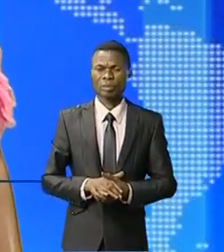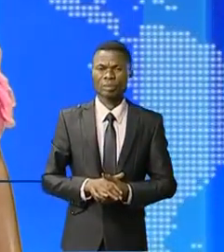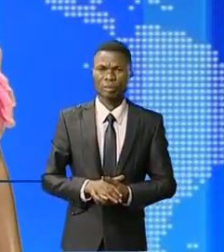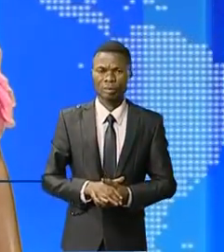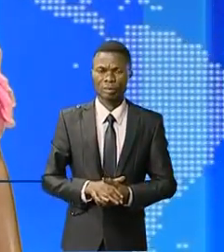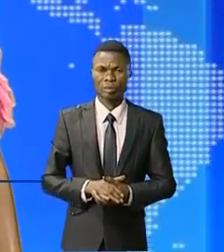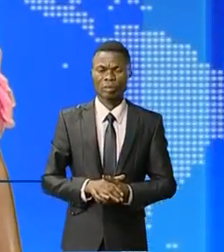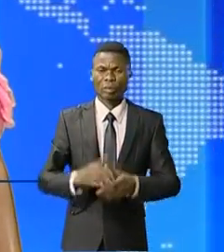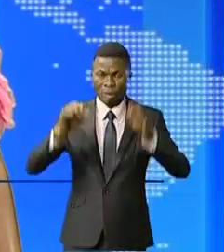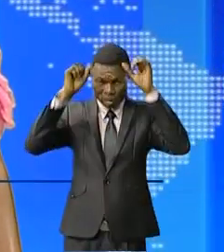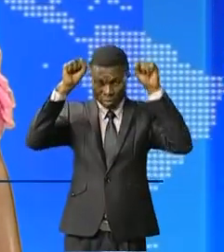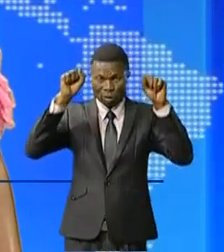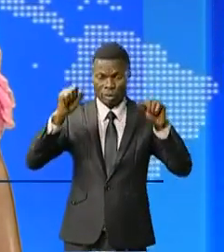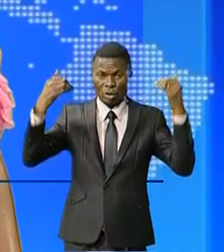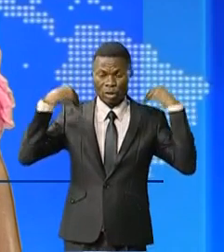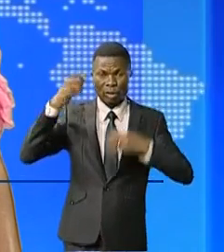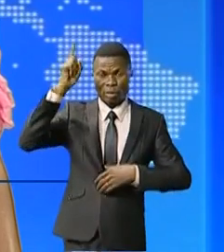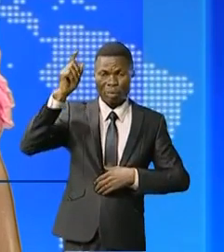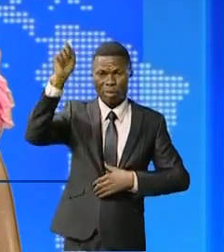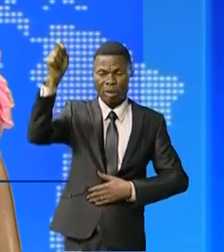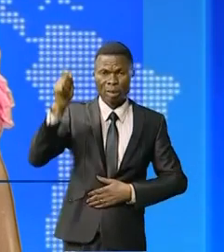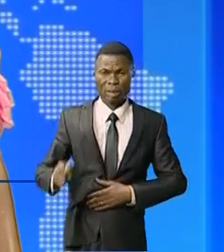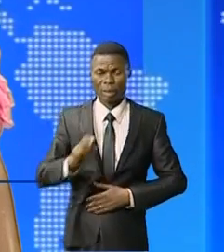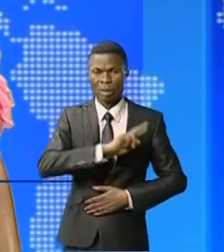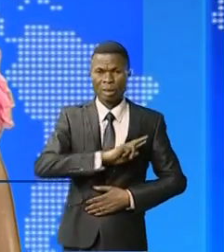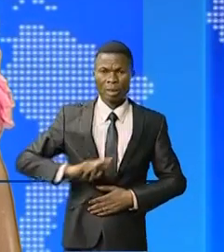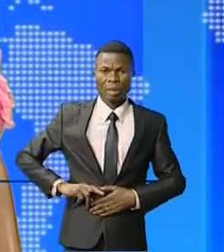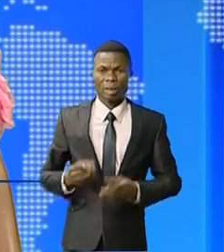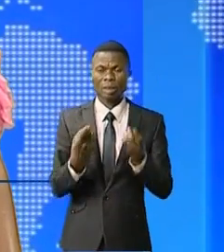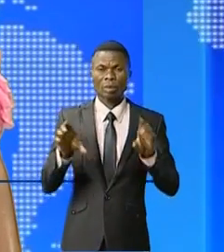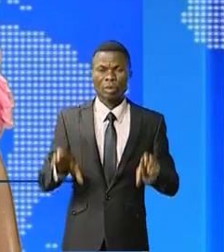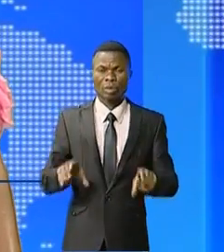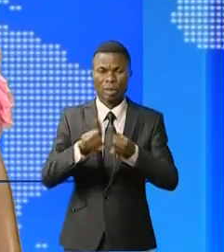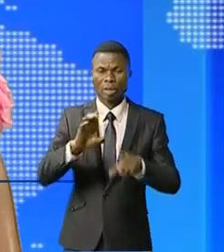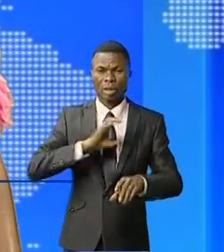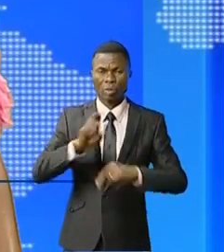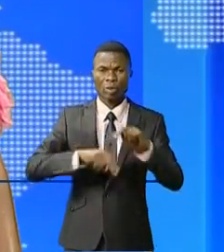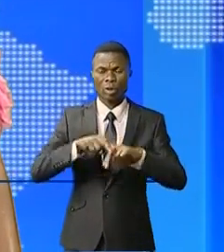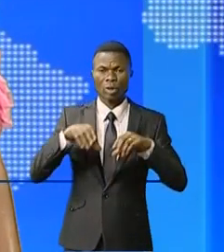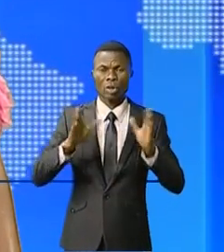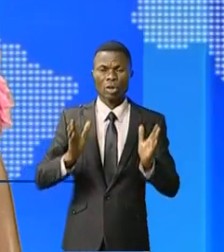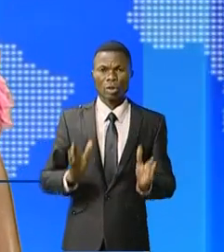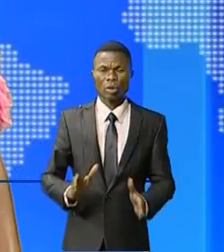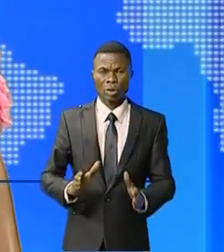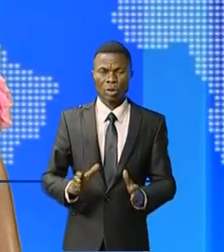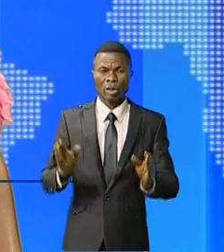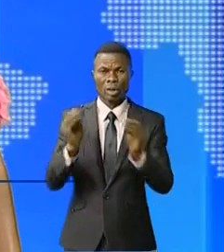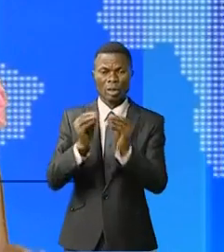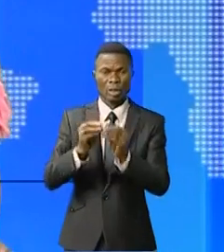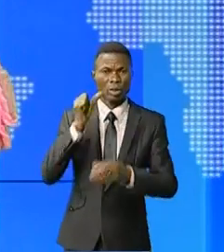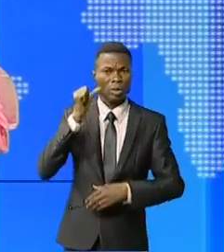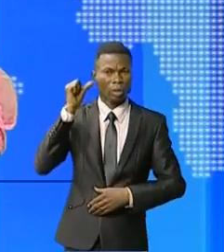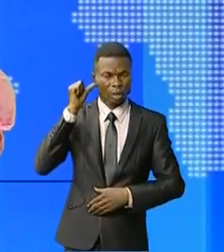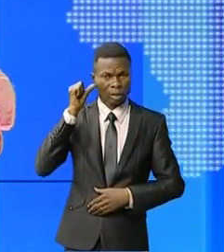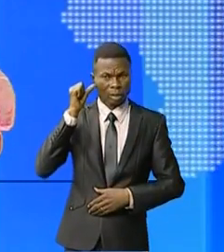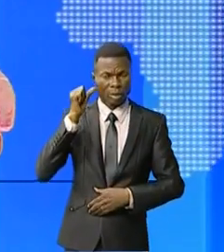Le chef de l'État, commandant suprême des forces armées de la République démocratique du Congo et de la police nationale congolaise, a réuni hier autour de